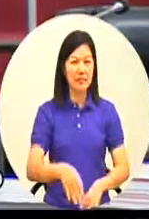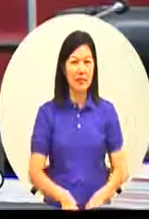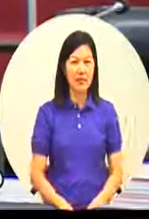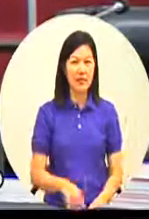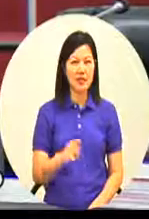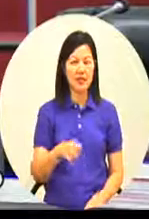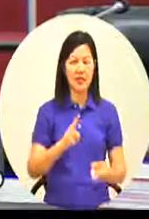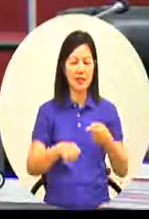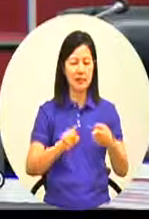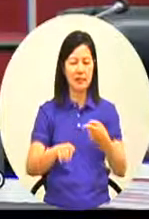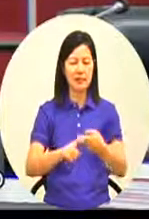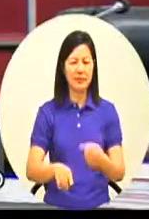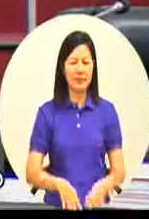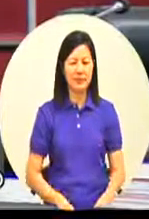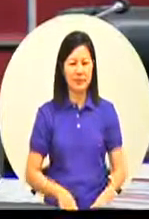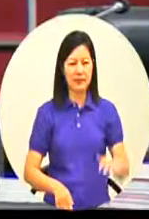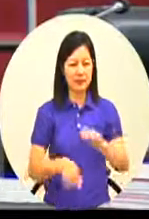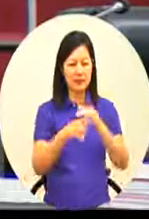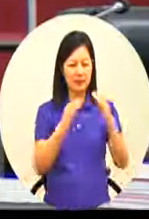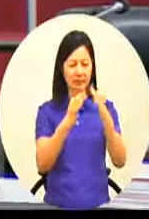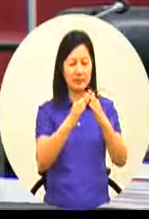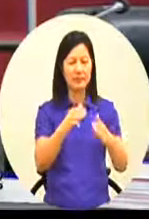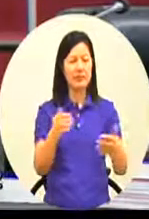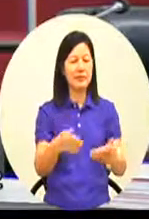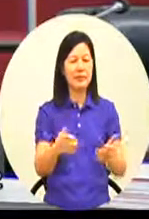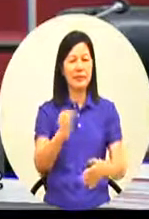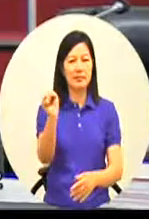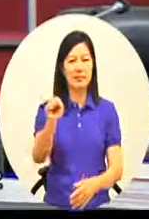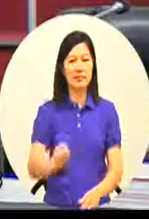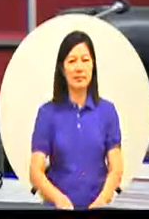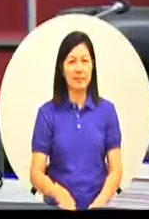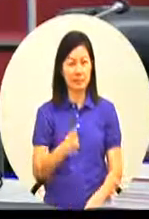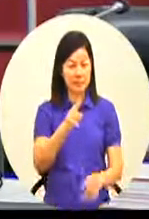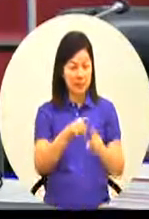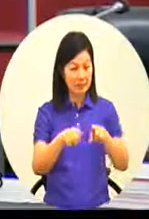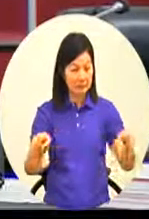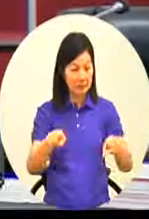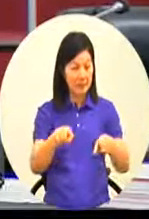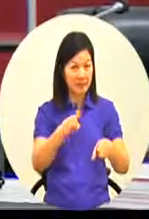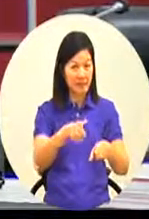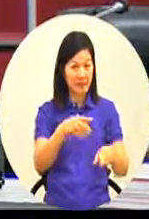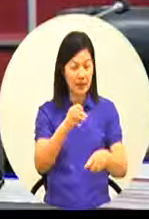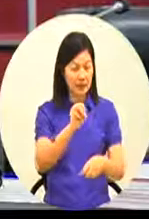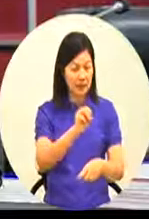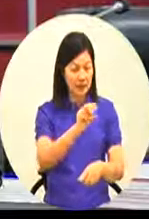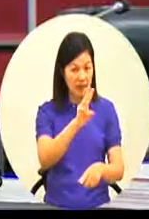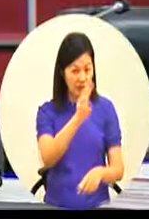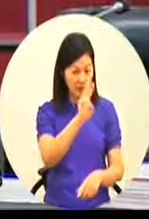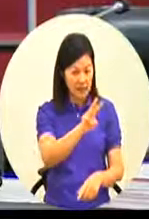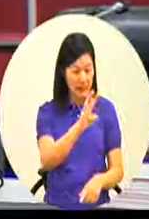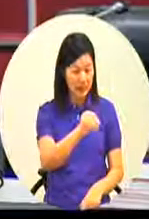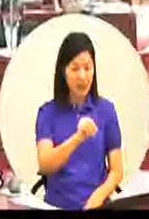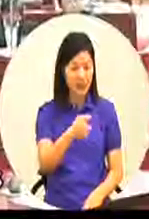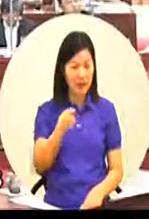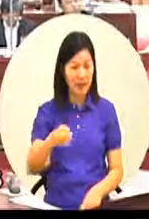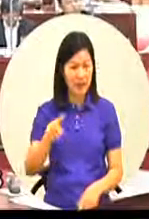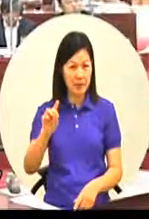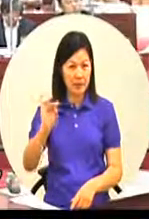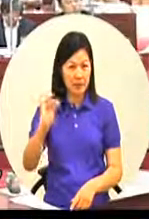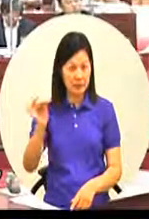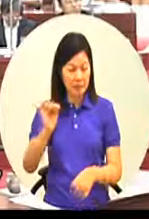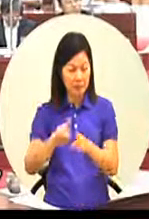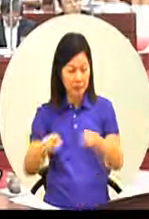这是不对的示范，不能盖违建。但是我问大家，一坪3万块，你也塞被100坪，请举手。可以打折，我